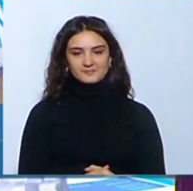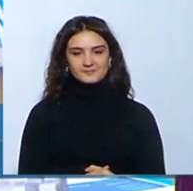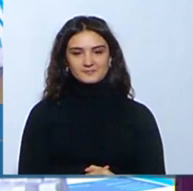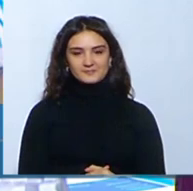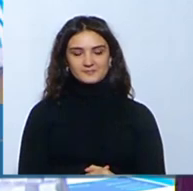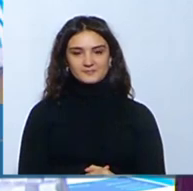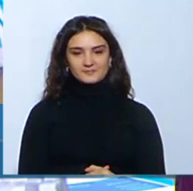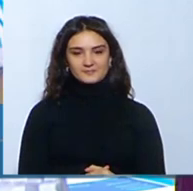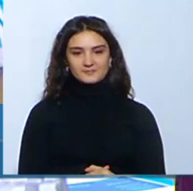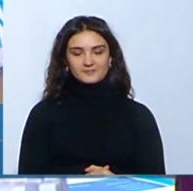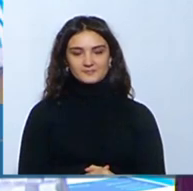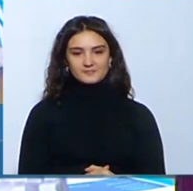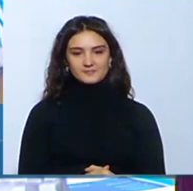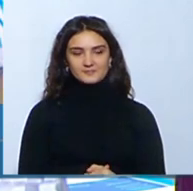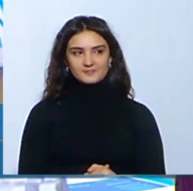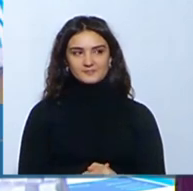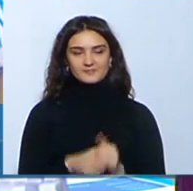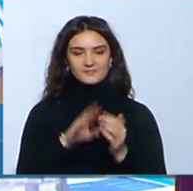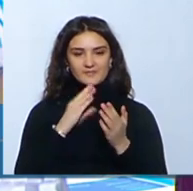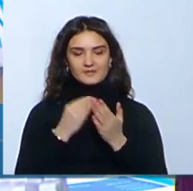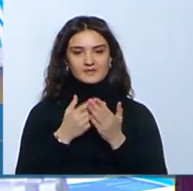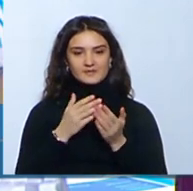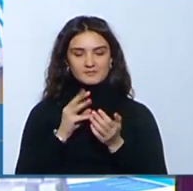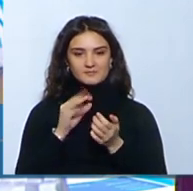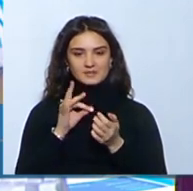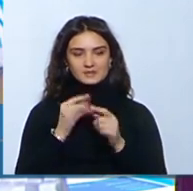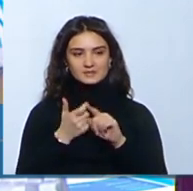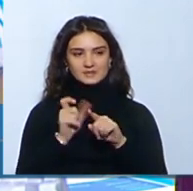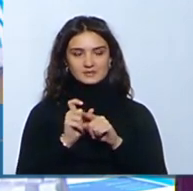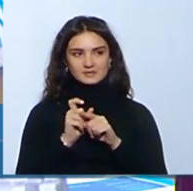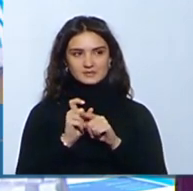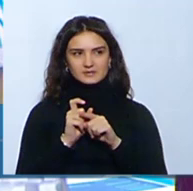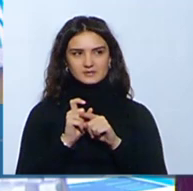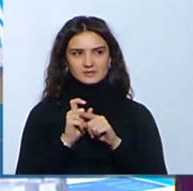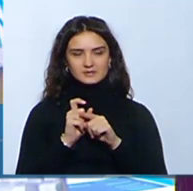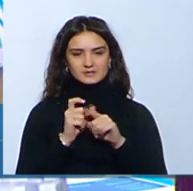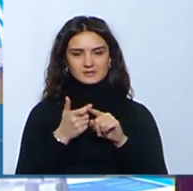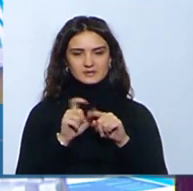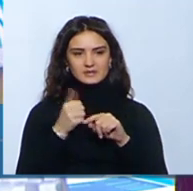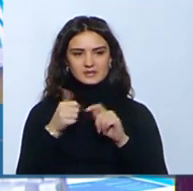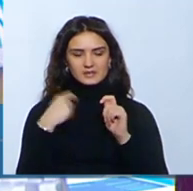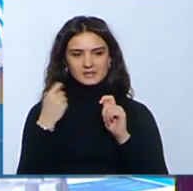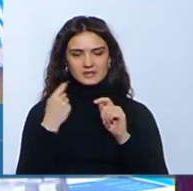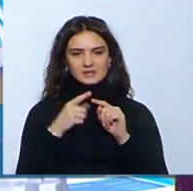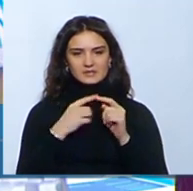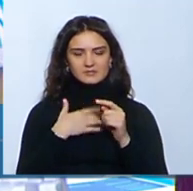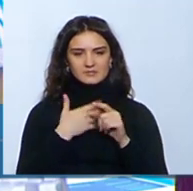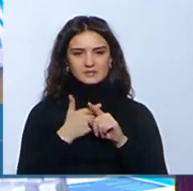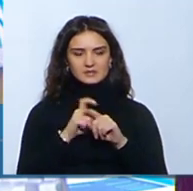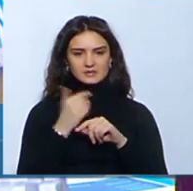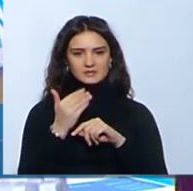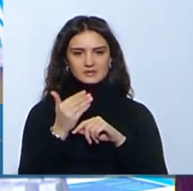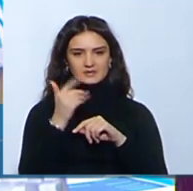მე მარი. ძალიან გისმენთ, თუ შეიძლება დილამშვიდობისა. გადაცემა და ახსნათებული ვარ თქვენი